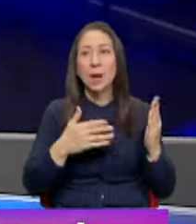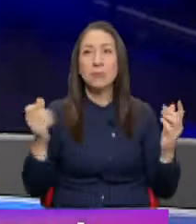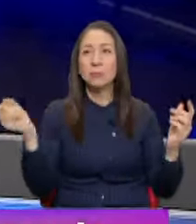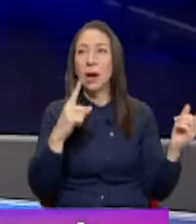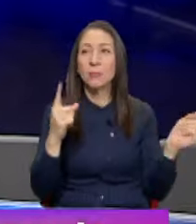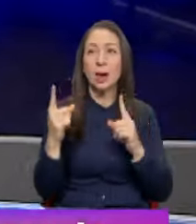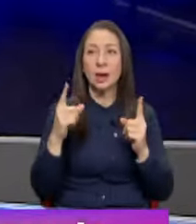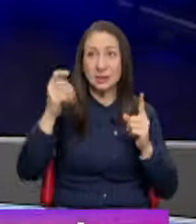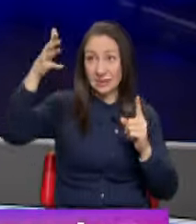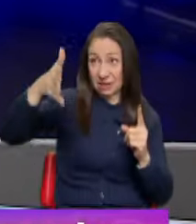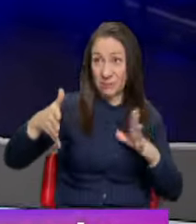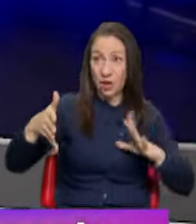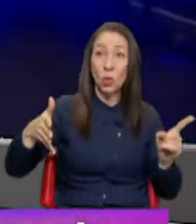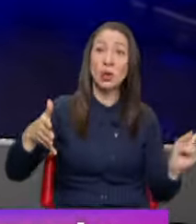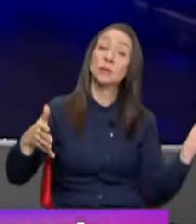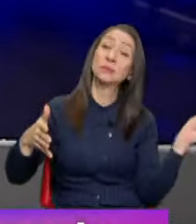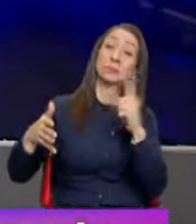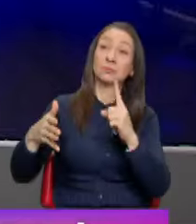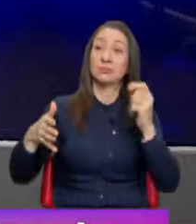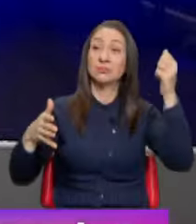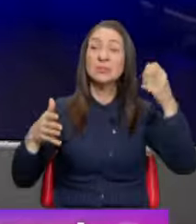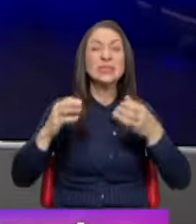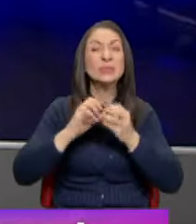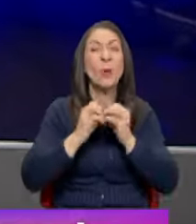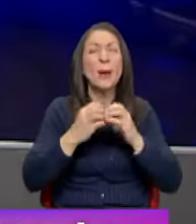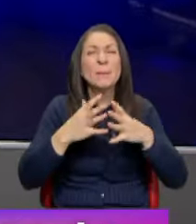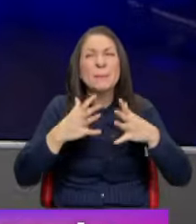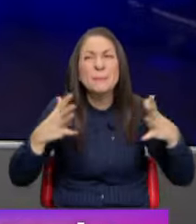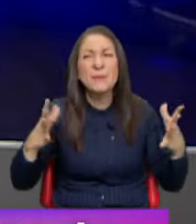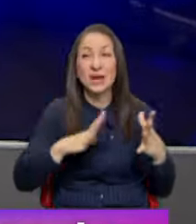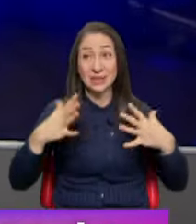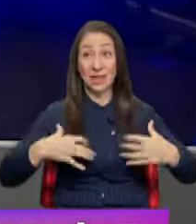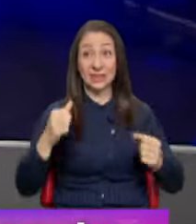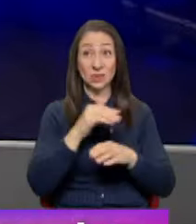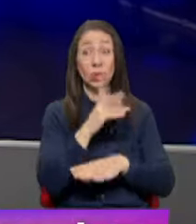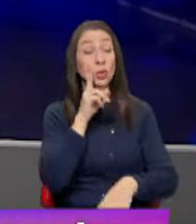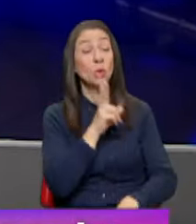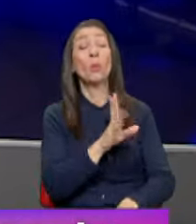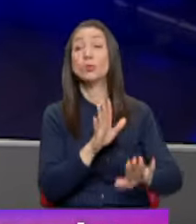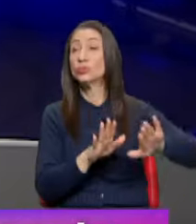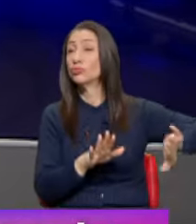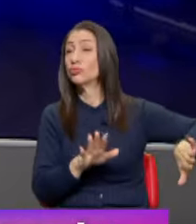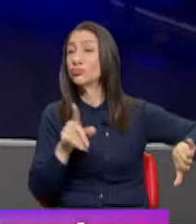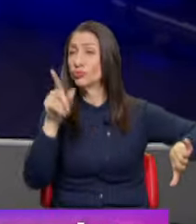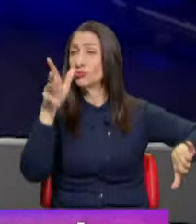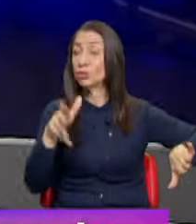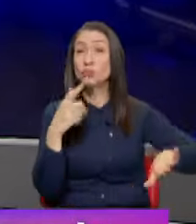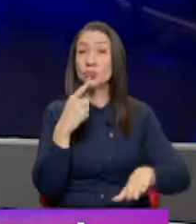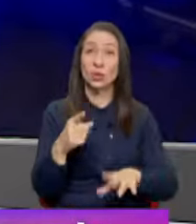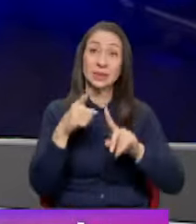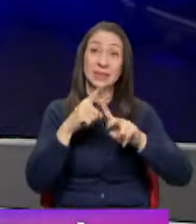burada bir sıralama var bir de sağlıkta yaşanan pek çok sorunlar onları görmüyoruz Mesela bu düzenlemede diyor